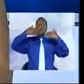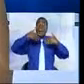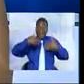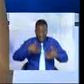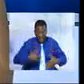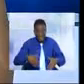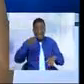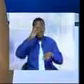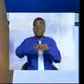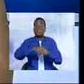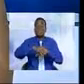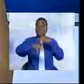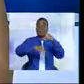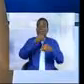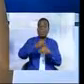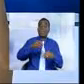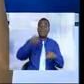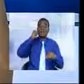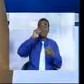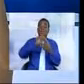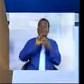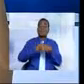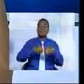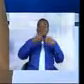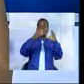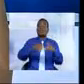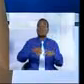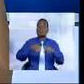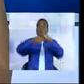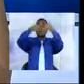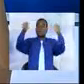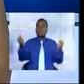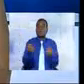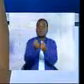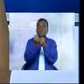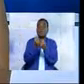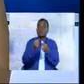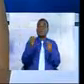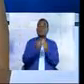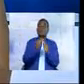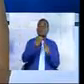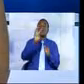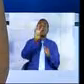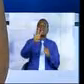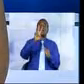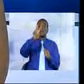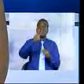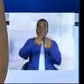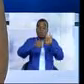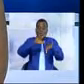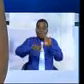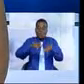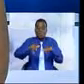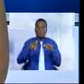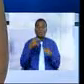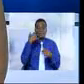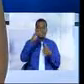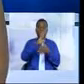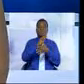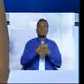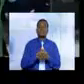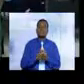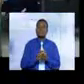sur le monde. La première dame leur a fait don d'une salle multimédia équipée de 42 ordinateurs, tous connectés. Ali